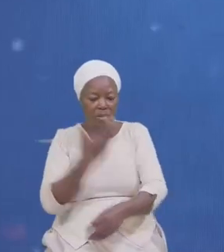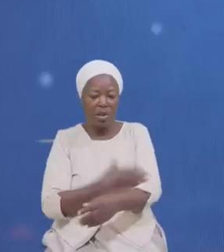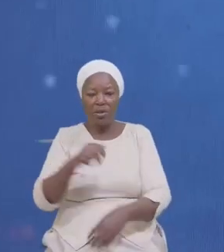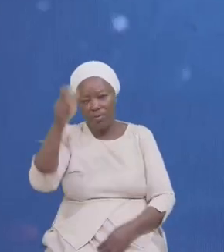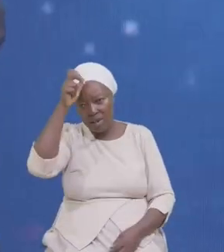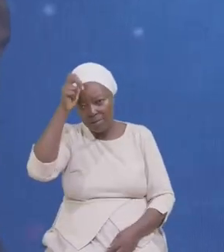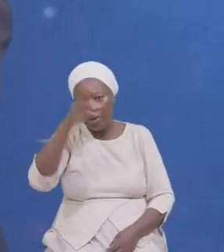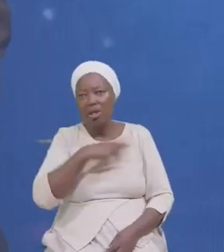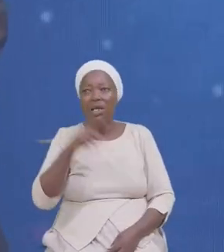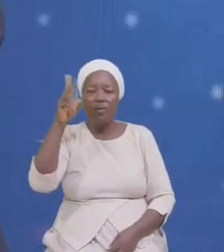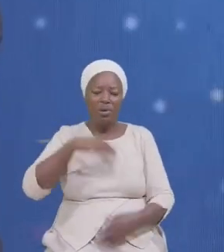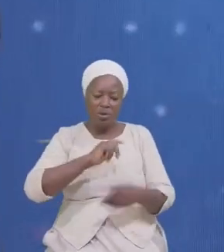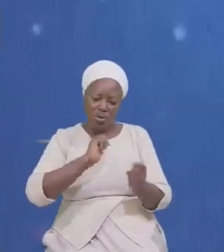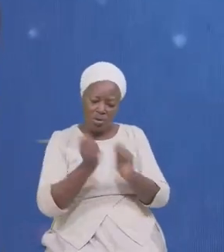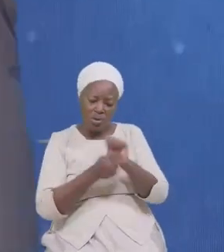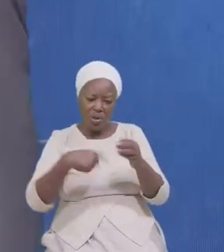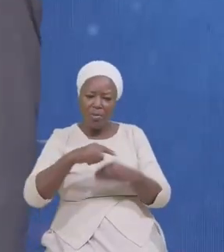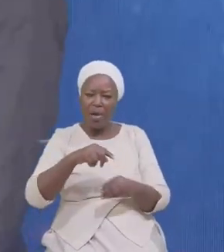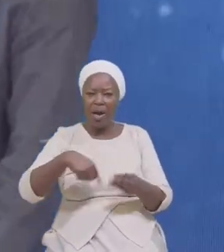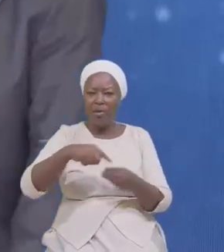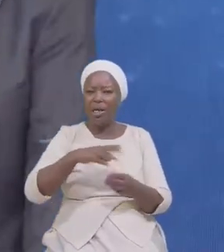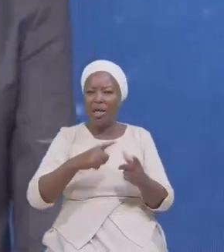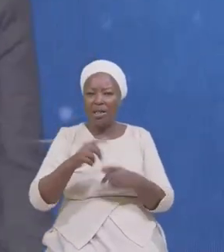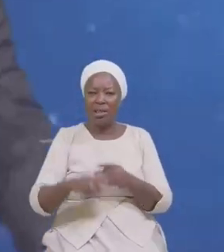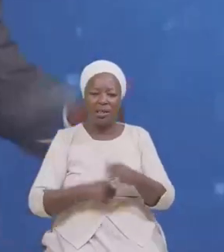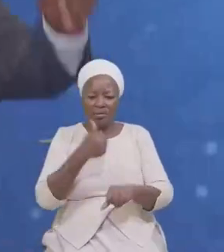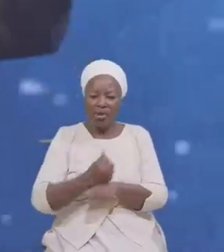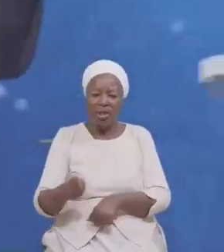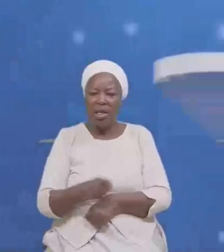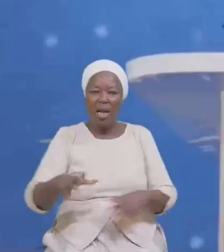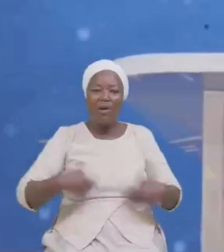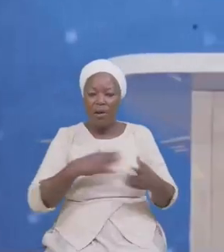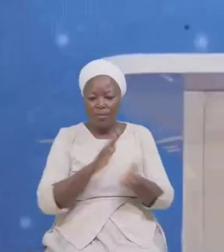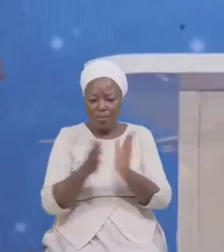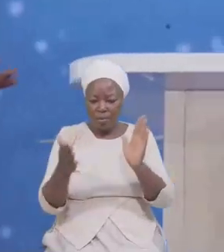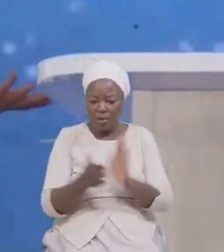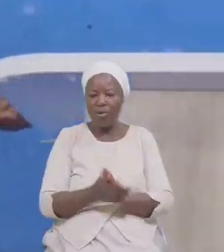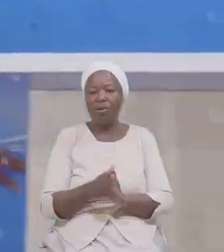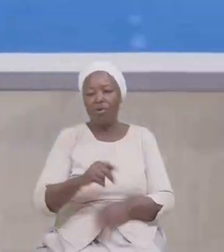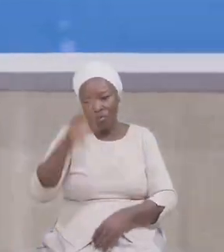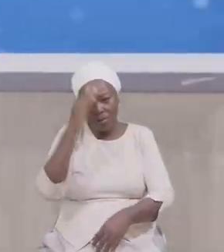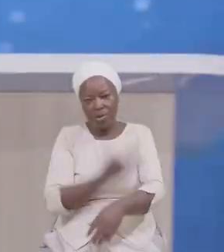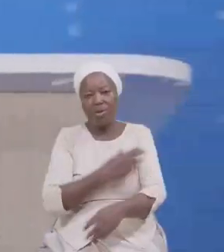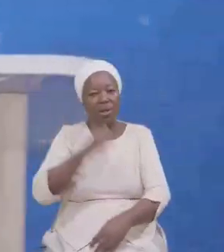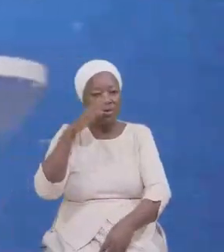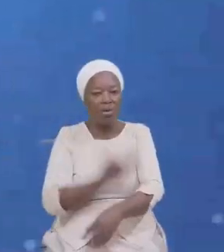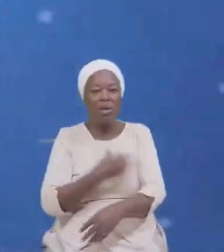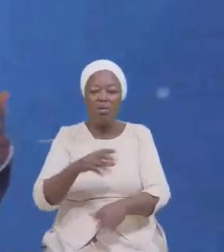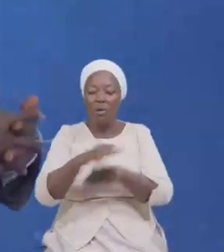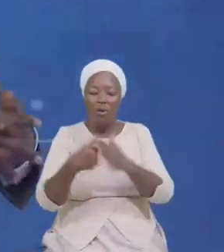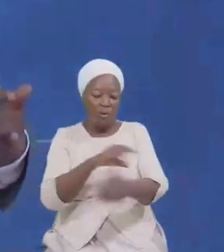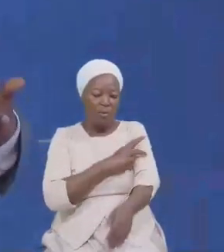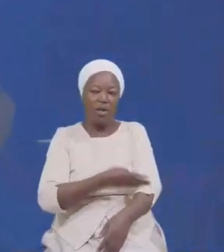qu'il les transforme, qu'il les convertisse, convertisse leur vie pour qu'ils deviennent fils et filles du Dieu Tout-Puissant. Alors, tout ce que Dieu